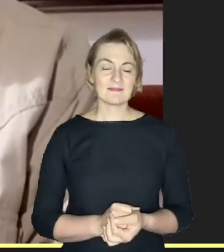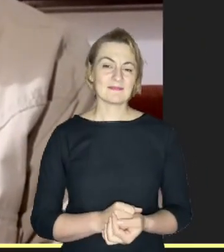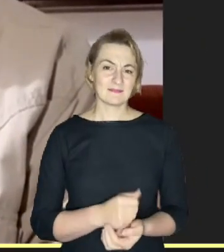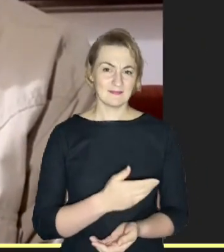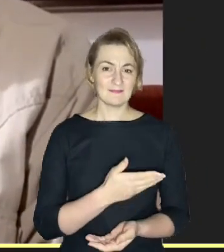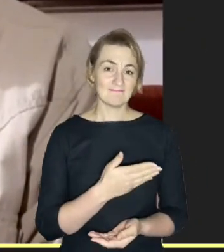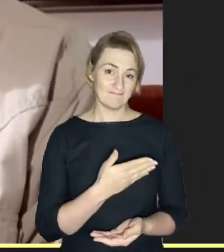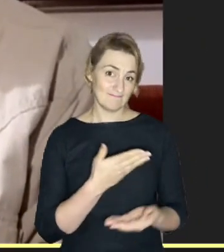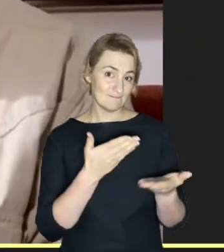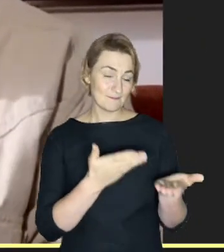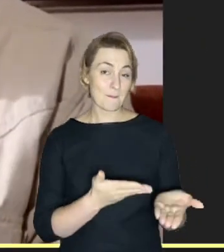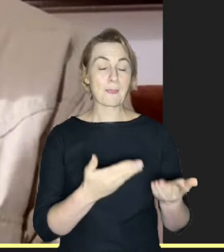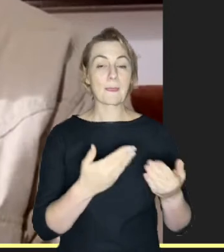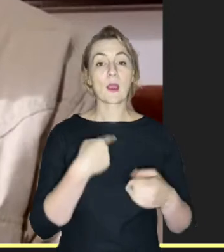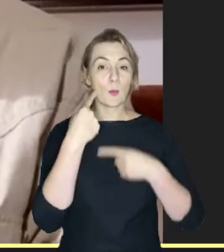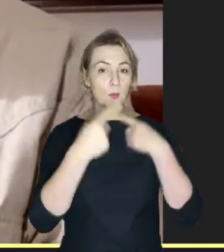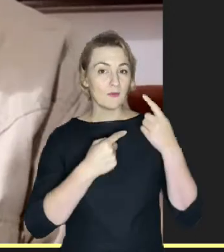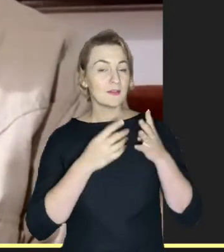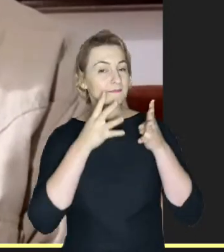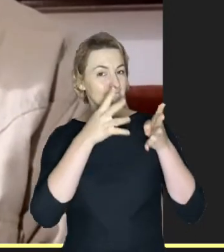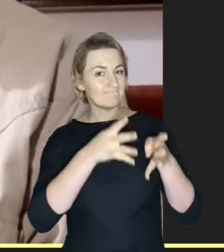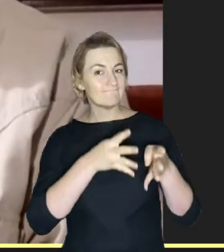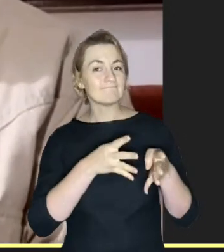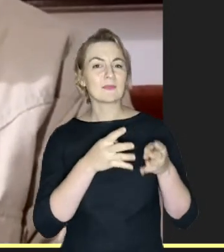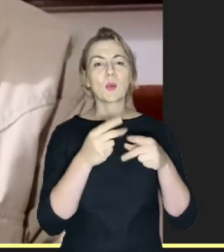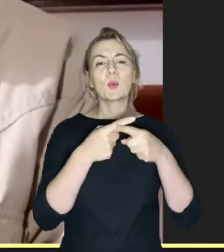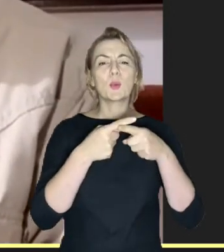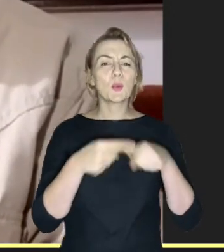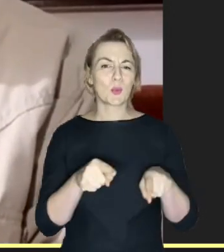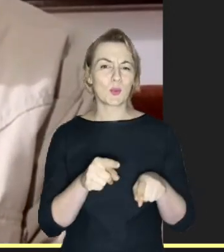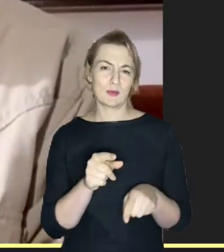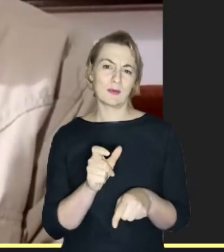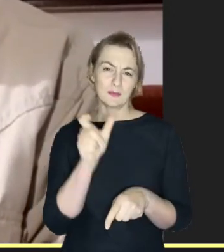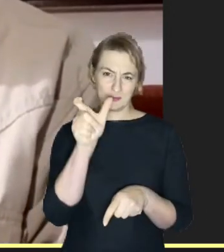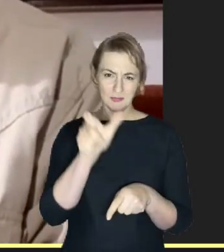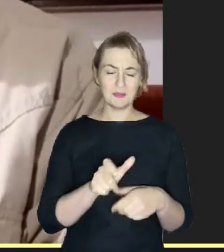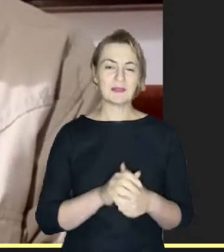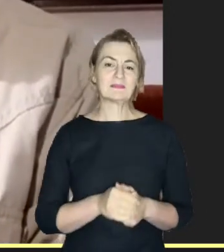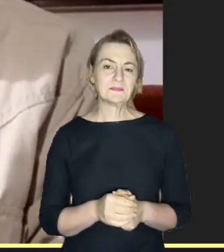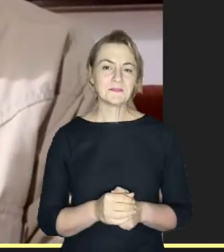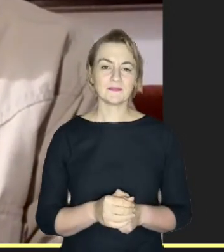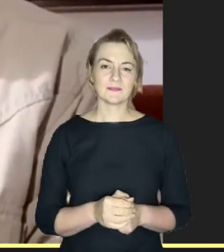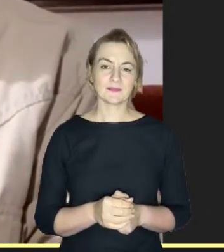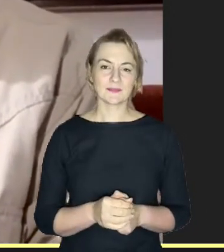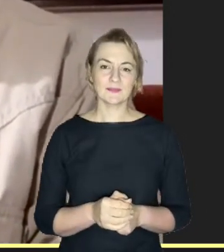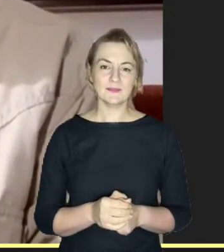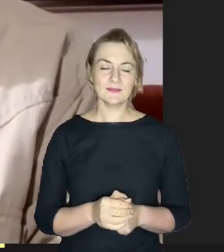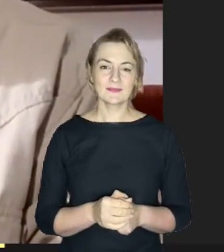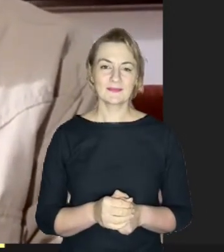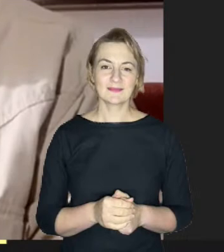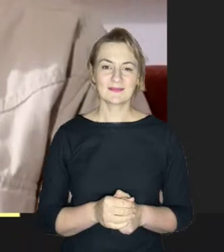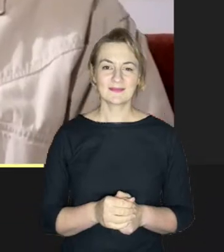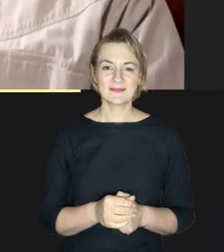Wojtku, ja przedstawię razem z Piotrem krótko Ciebie.